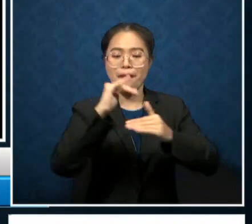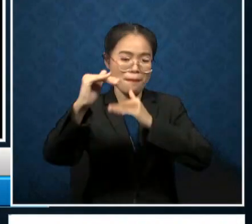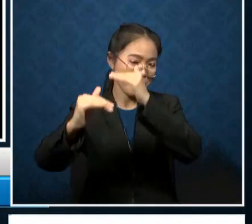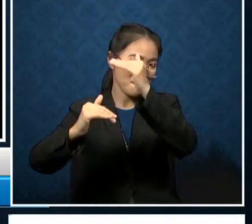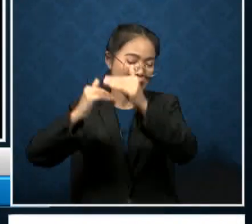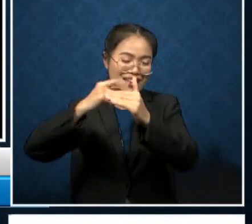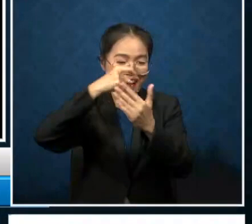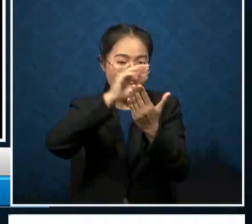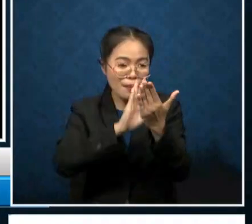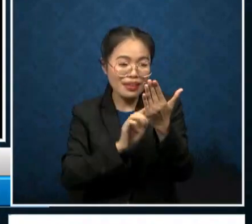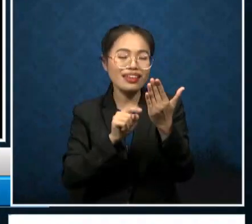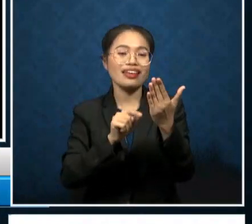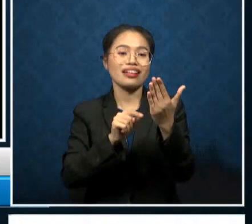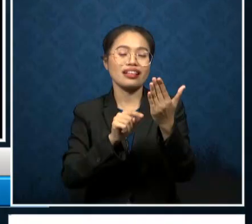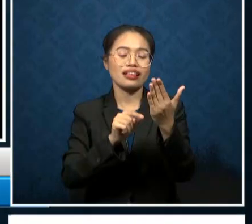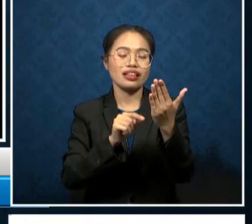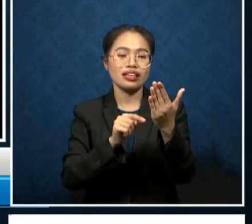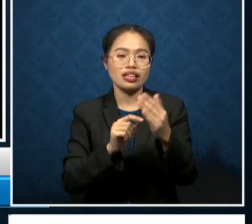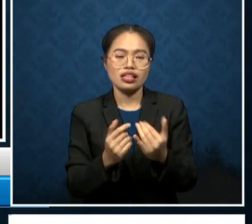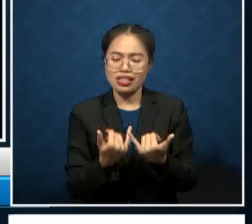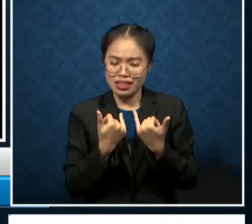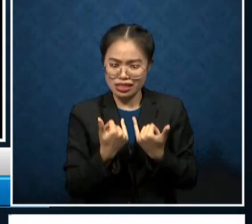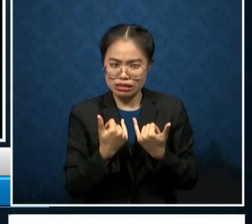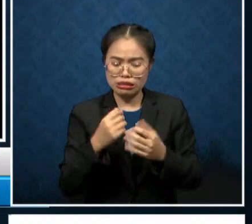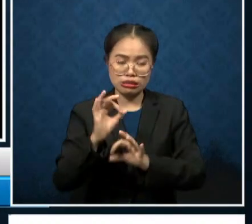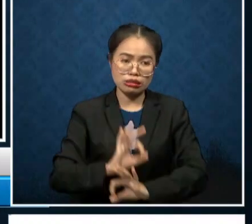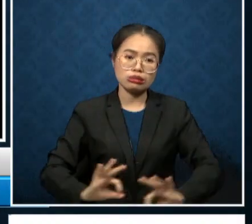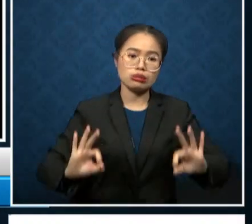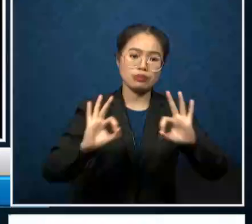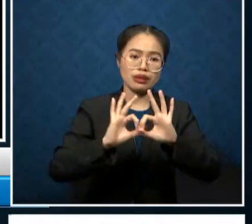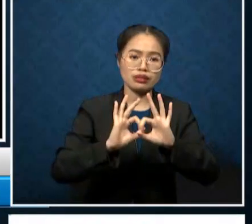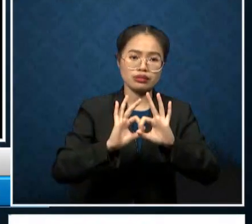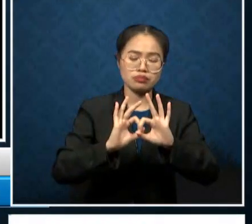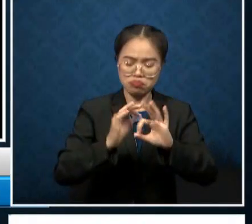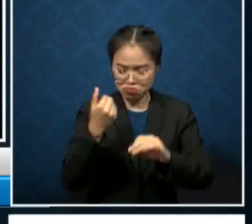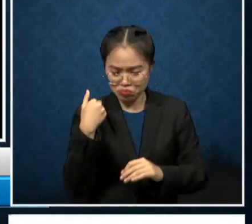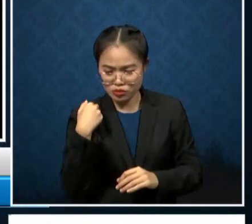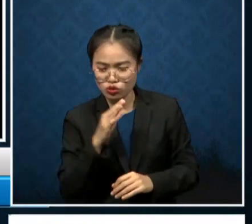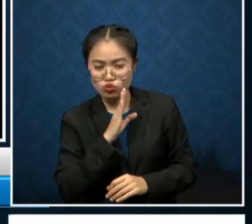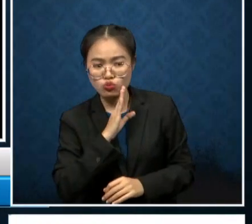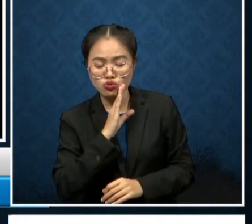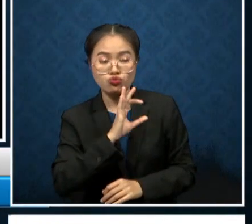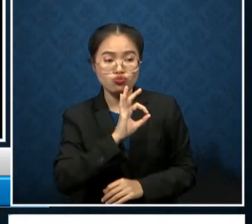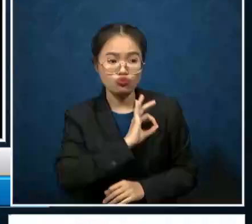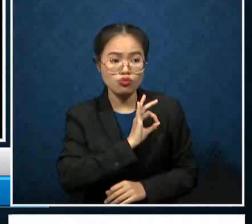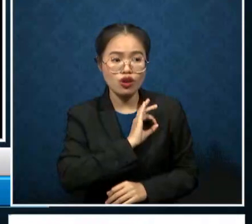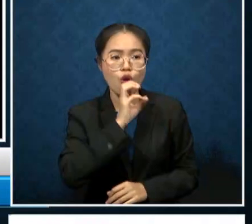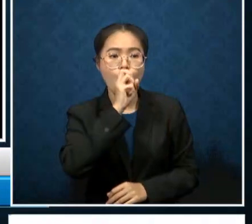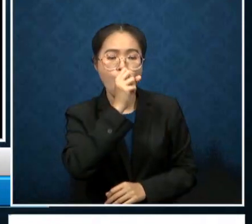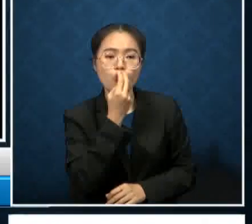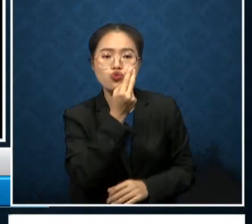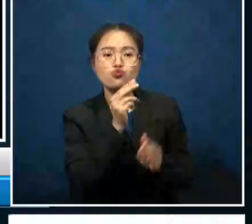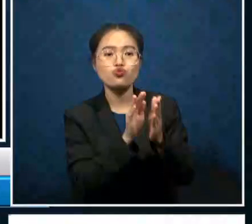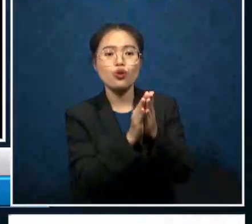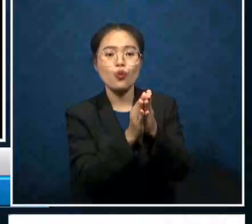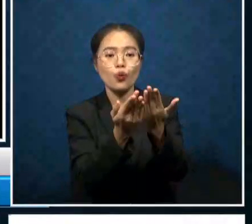ปฏิรูปประเทศแล้วแต่ความสำคัญในการขับเคลื่อนเรื่องนี้ถ้าเกิดการเบี่ยงเบนขึ้นไปถ้าท่านสมาชิกท่านประธานได้กรุณาดูในเอกสาร